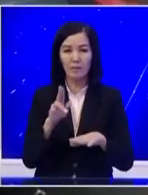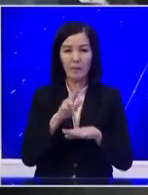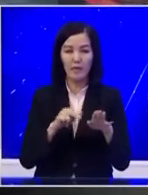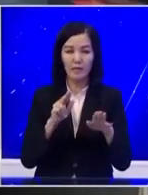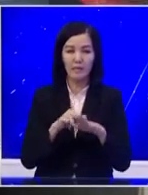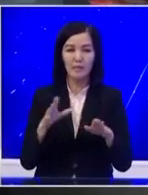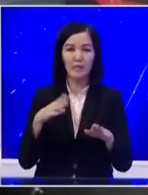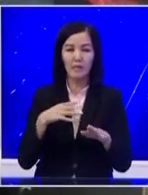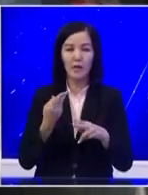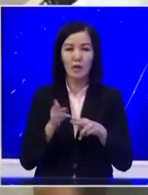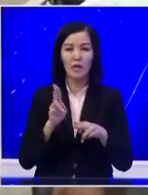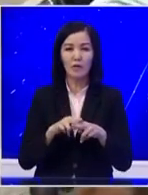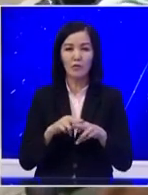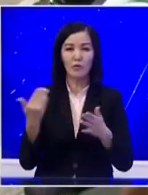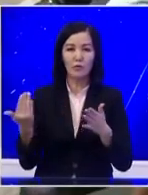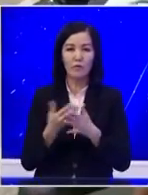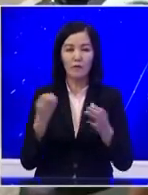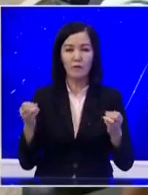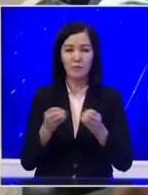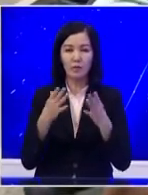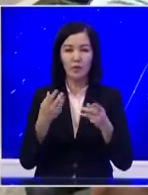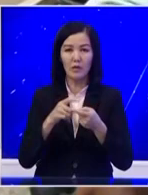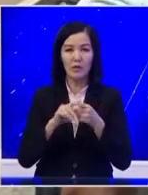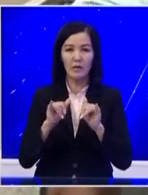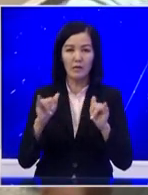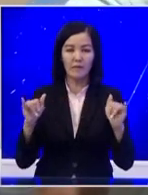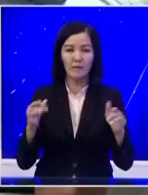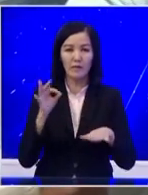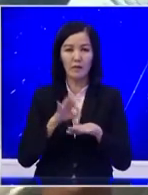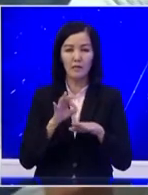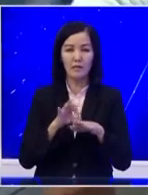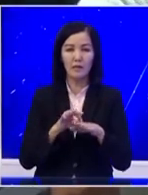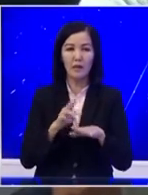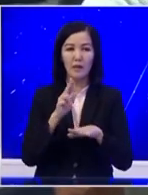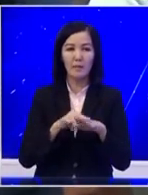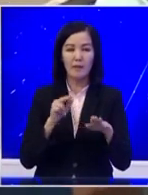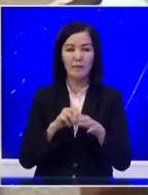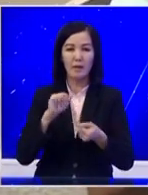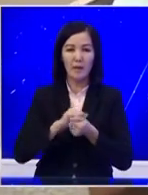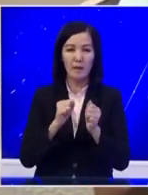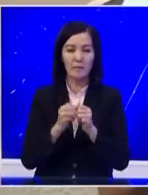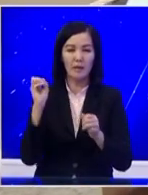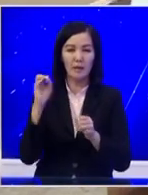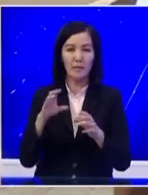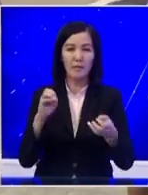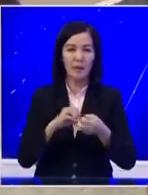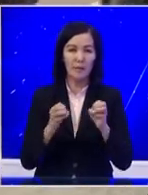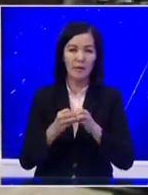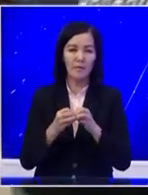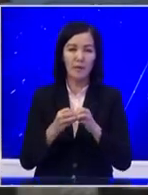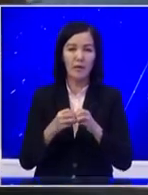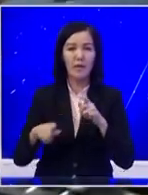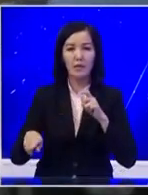в котором была зафиксирована новая вспышка коронавируса. Часть из них стала закидывать правоохранителей камнями. Некоторые же не пожелали нарушить